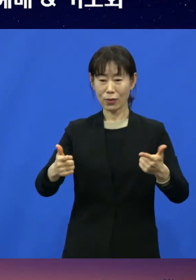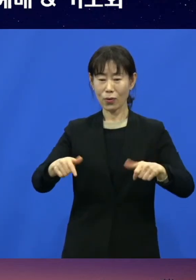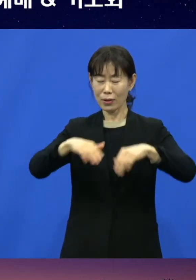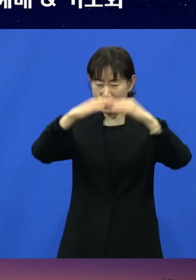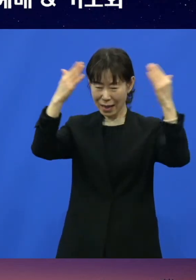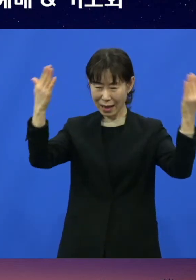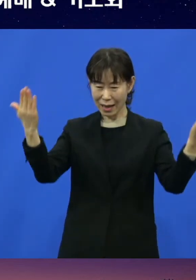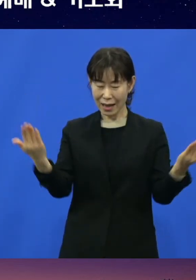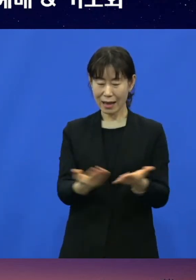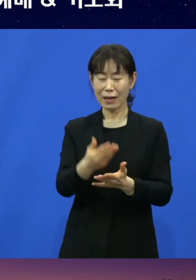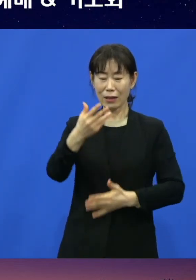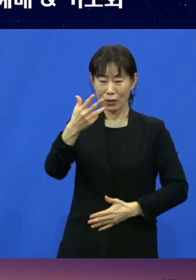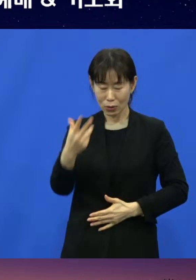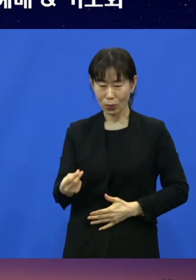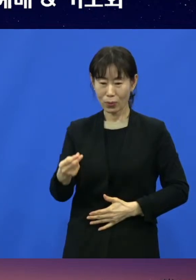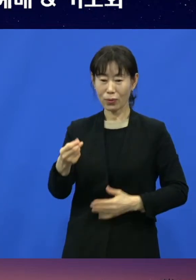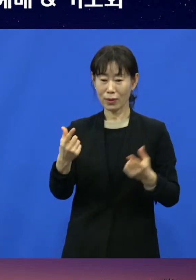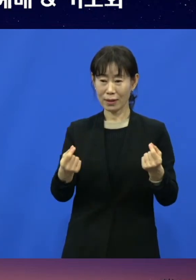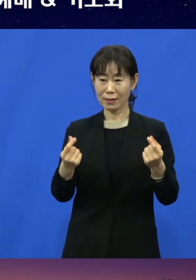미련 없이 떠나보내는 거예요.